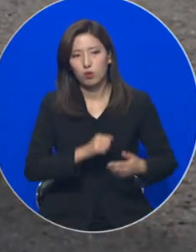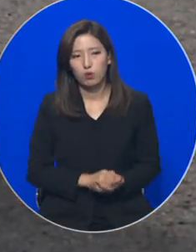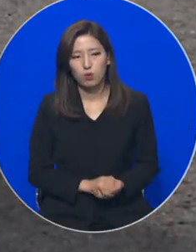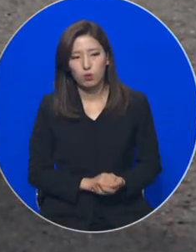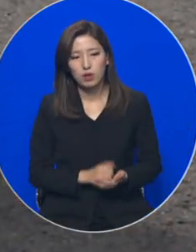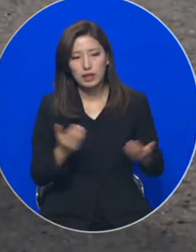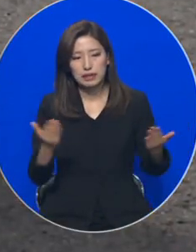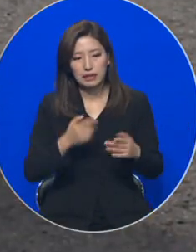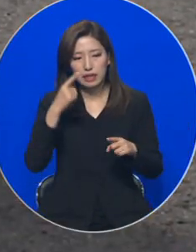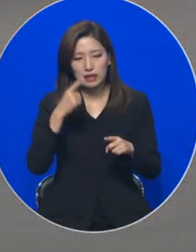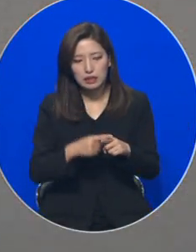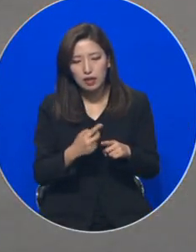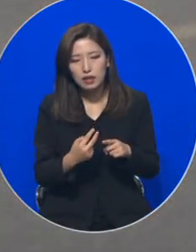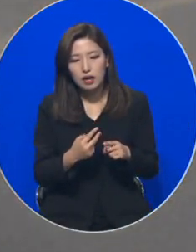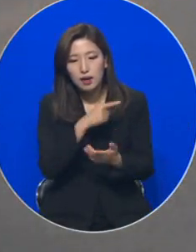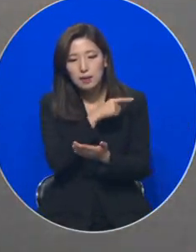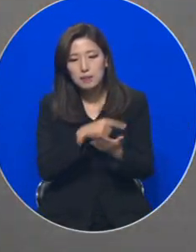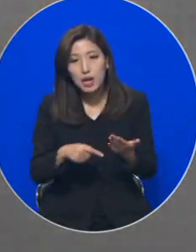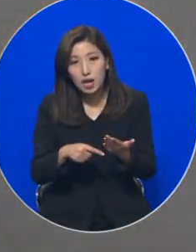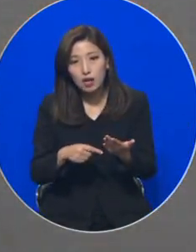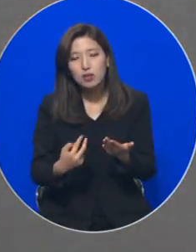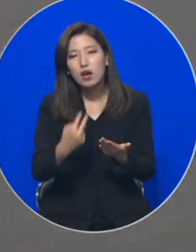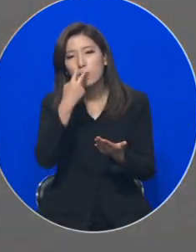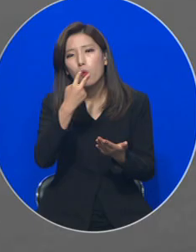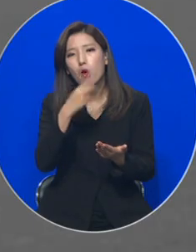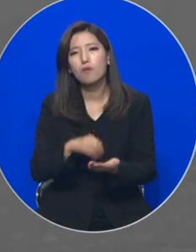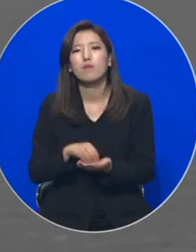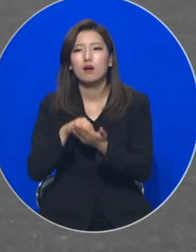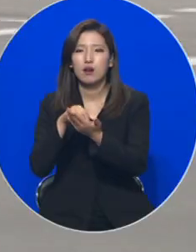확대와 고용보험 가입, 사고 예방을 위한